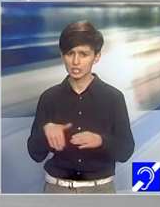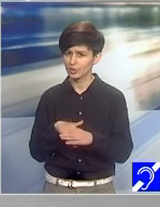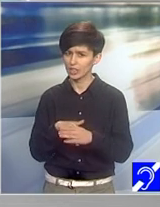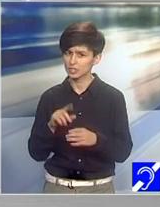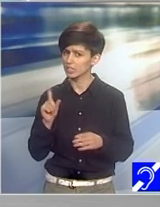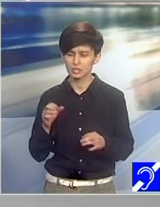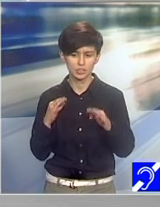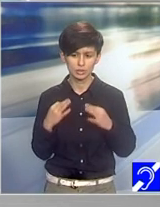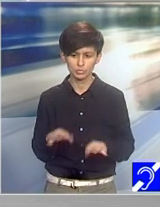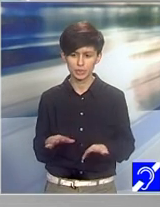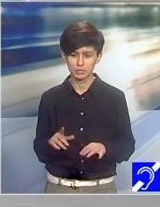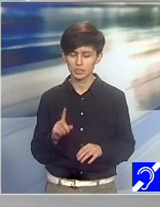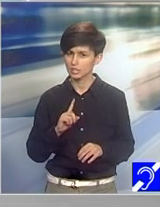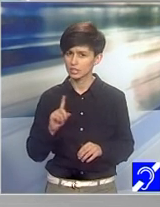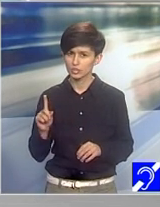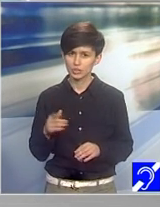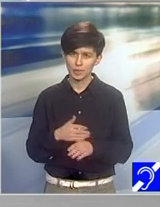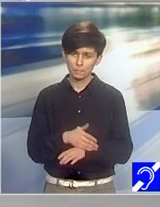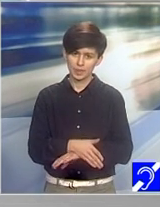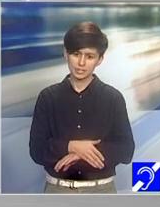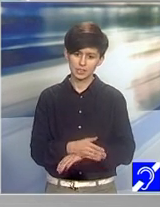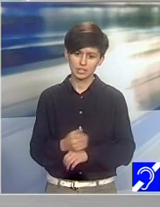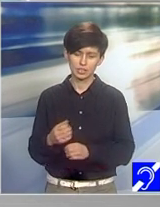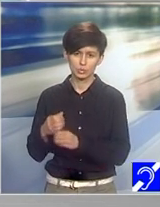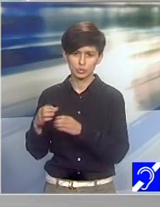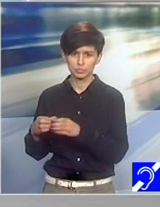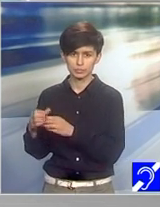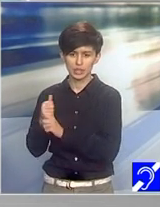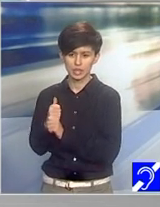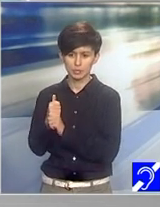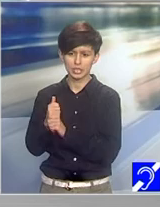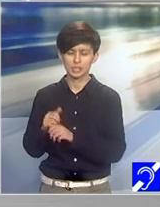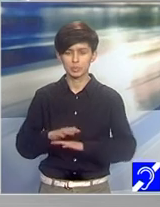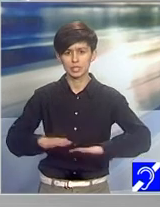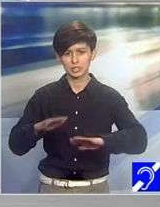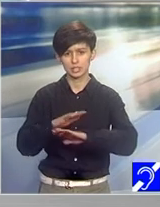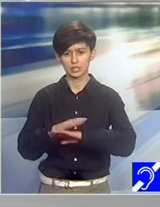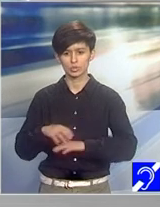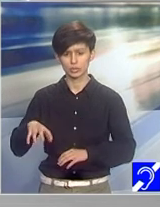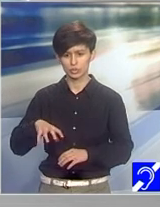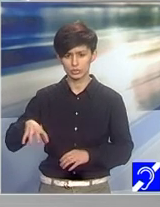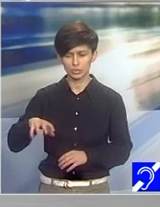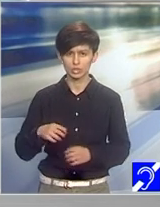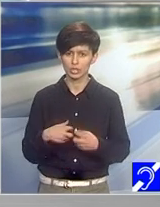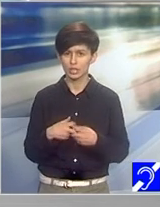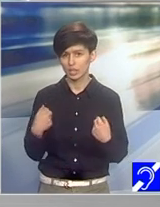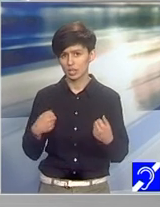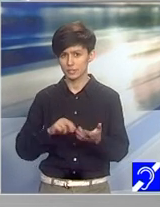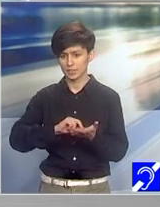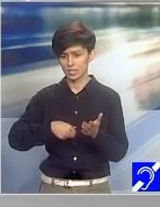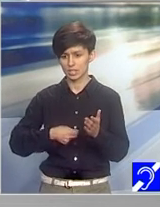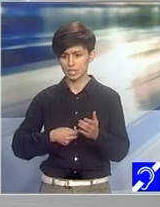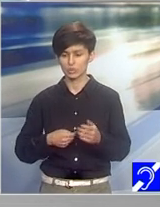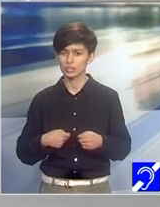una dintre ele să intre cu armata pe teritoriul principatelor fără acordul unanim. Ceea ce